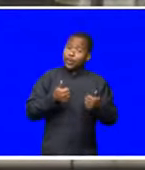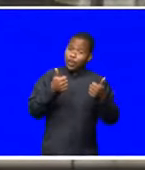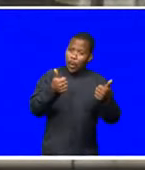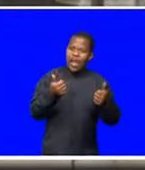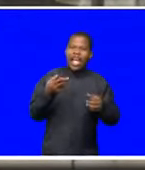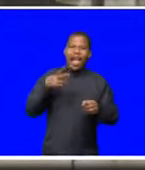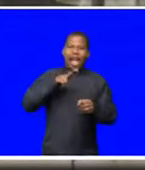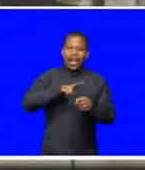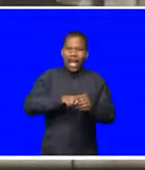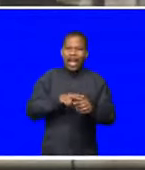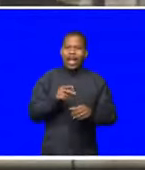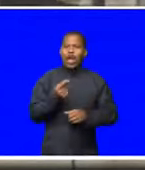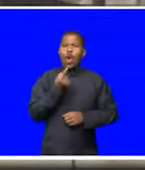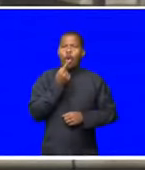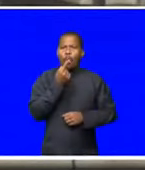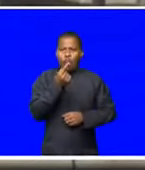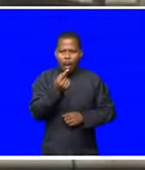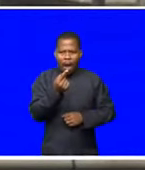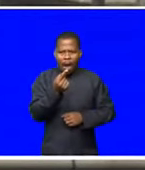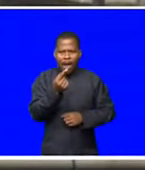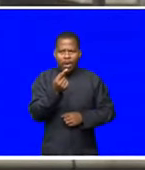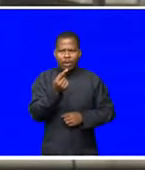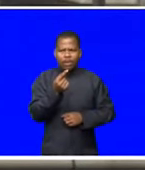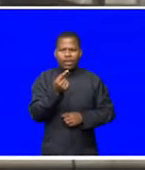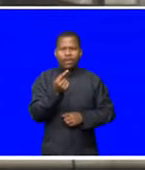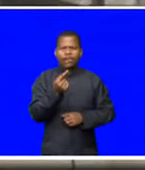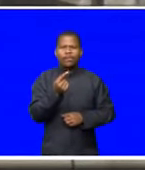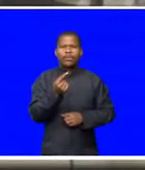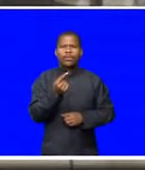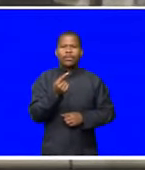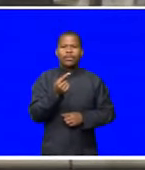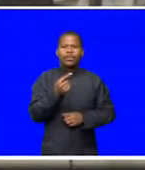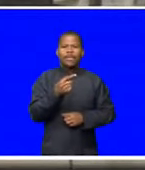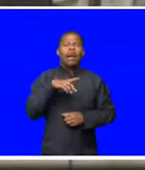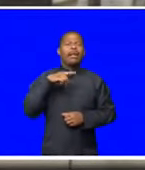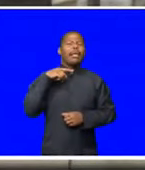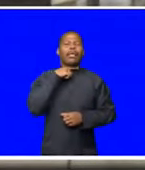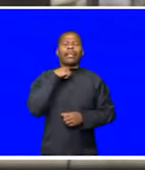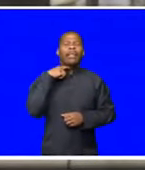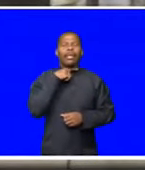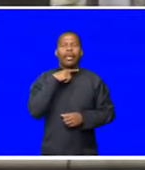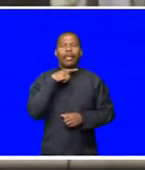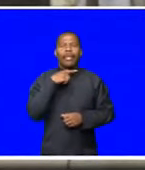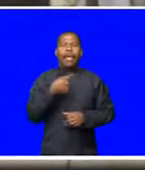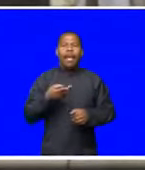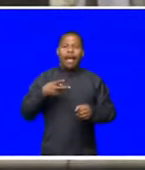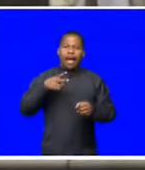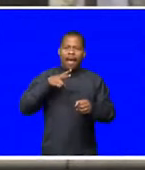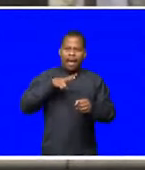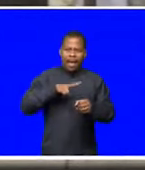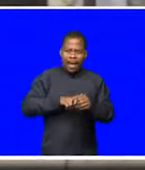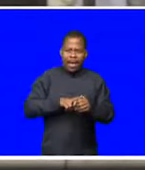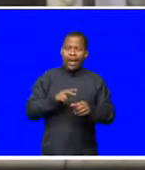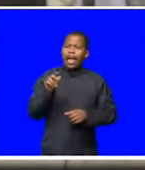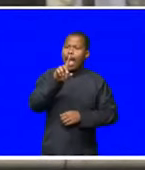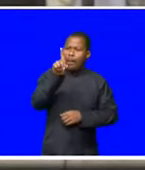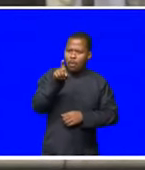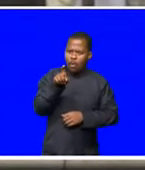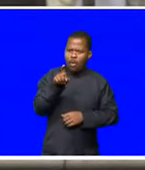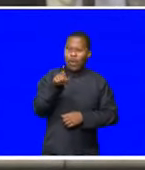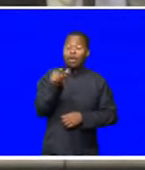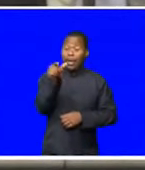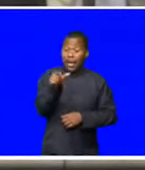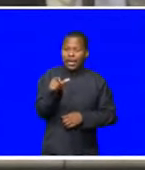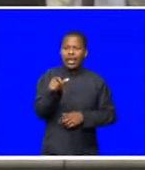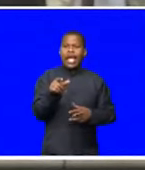cha bamsonzile ngathi ke mina hawo nabamsonzile lo lomsonzile uyatholakala yini wathi